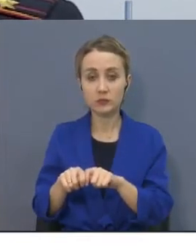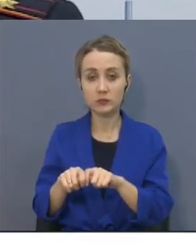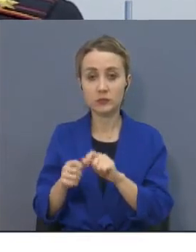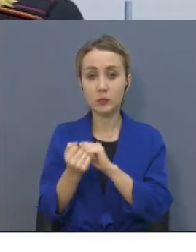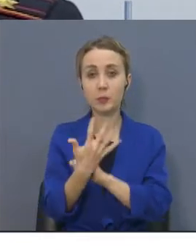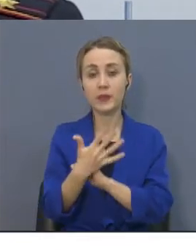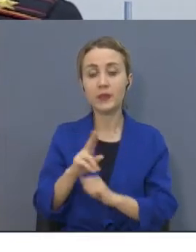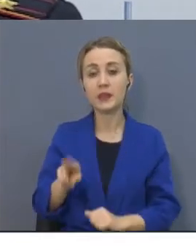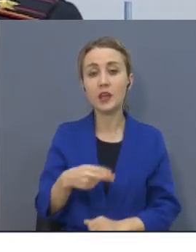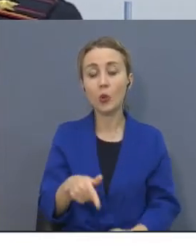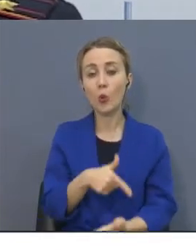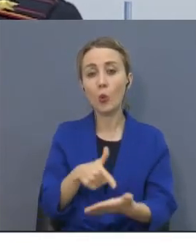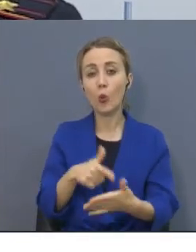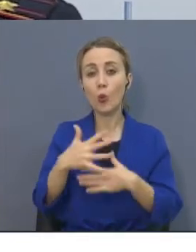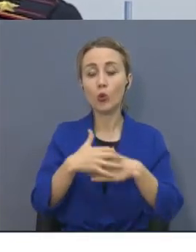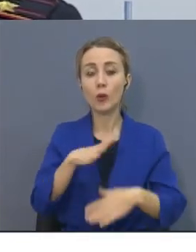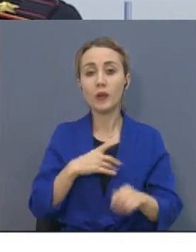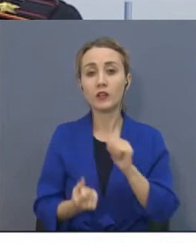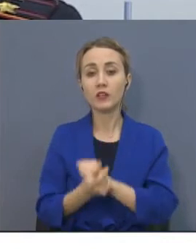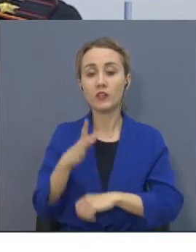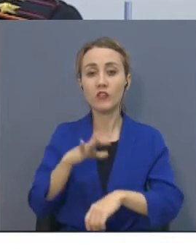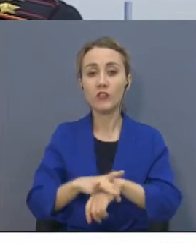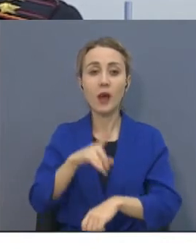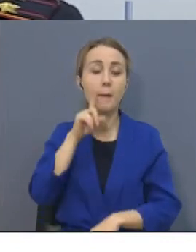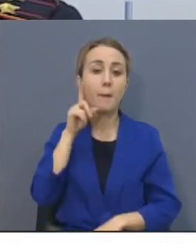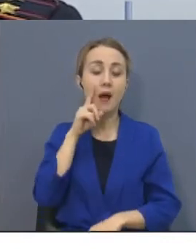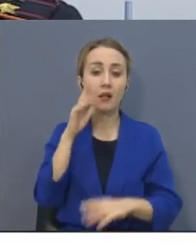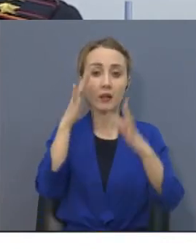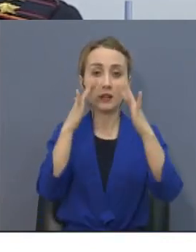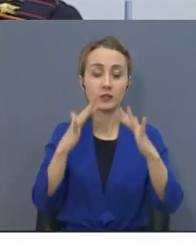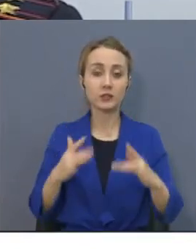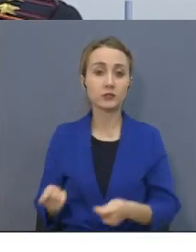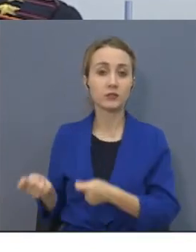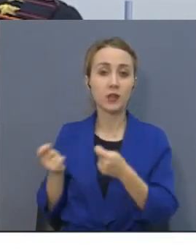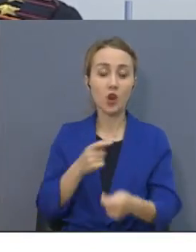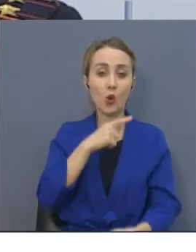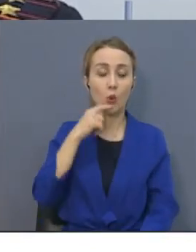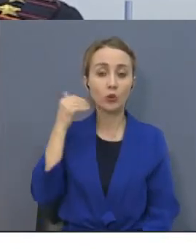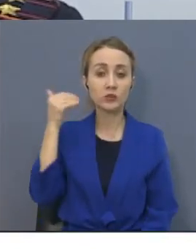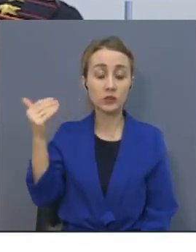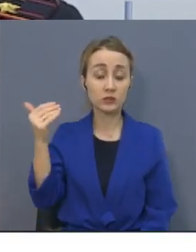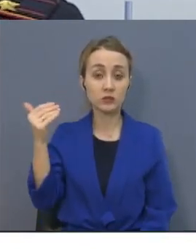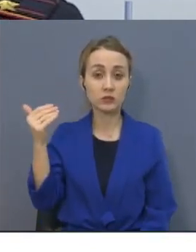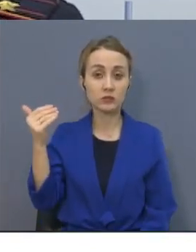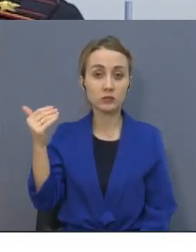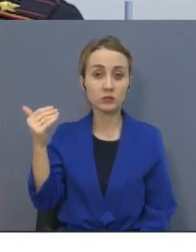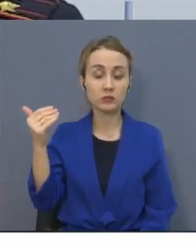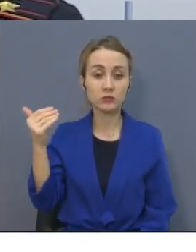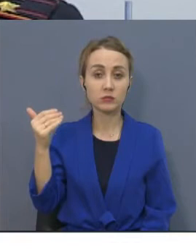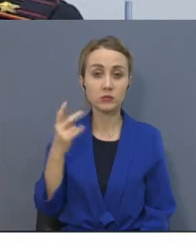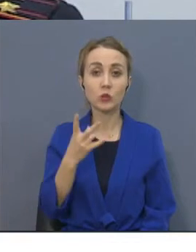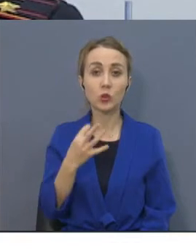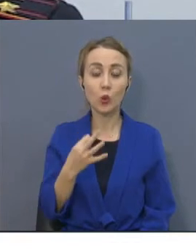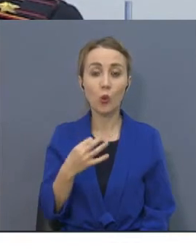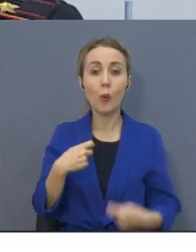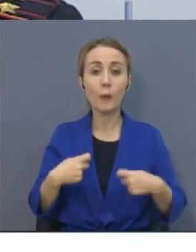15 декабря в городе Кокштау был выявлен факт продажи молодняка хвойных пород, завезенных с Российской Федерации. При этом у